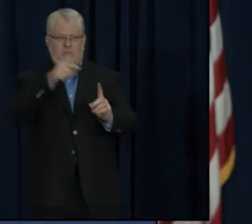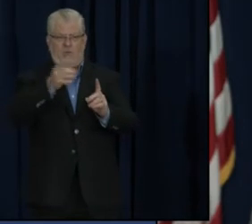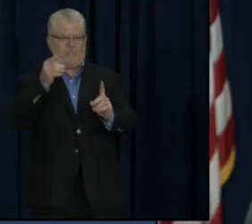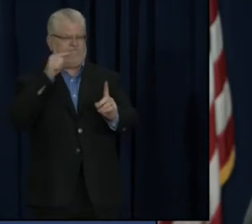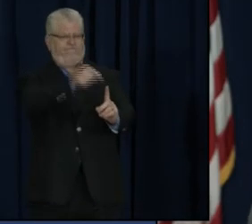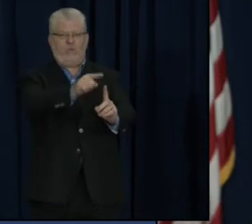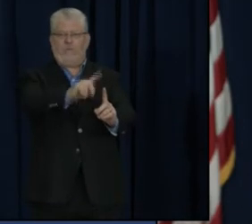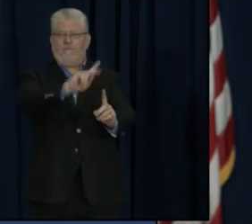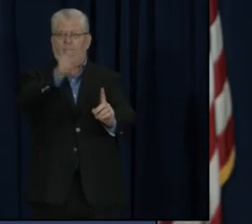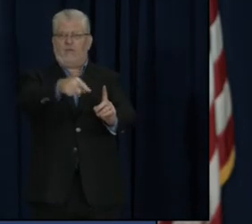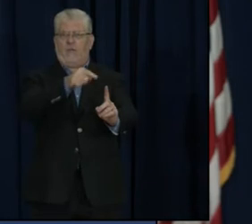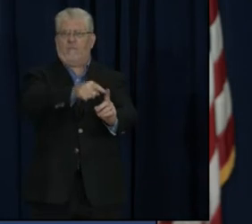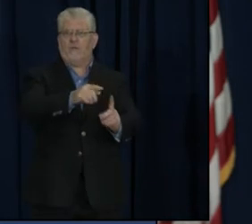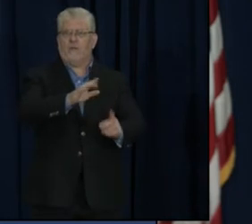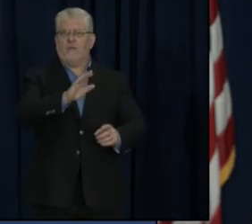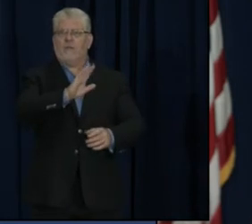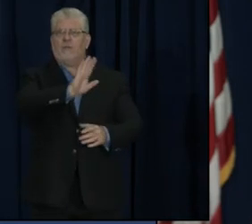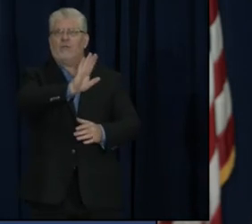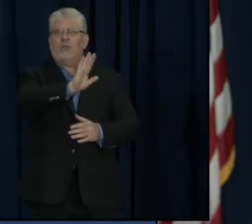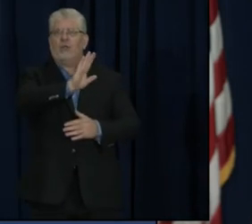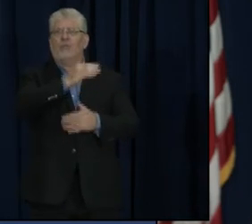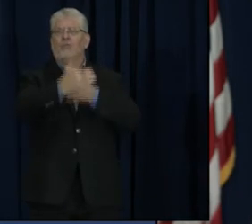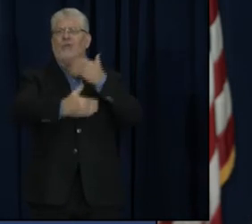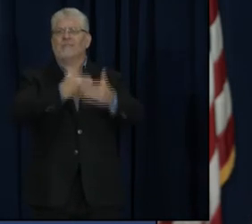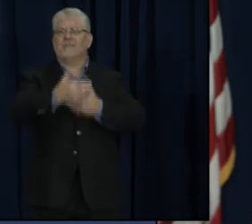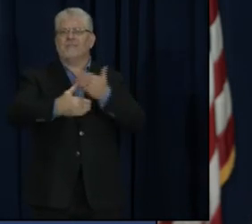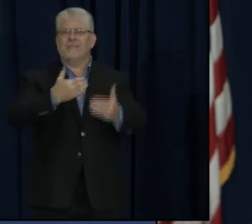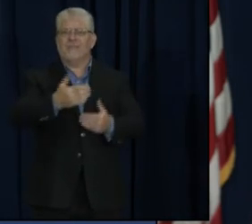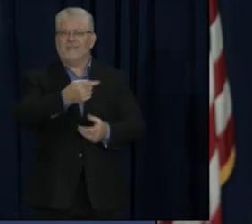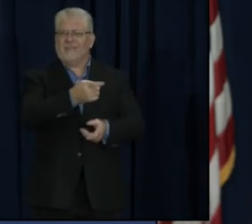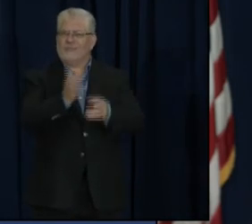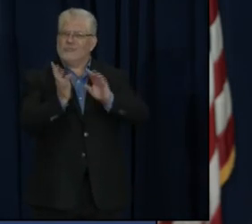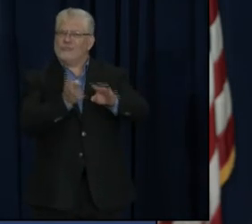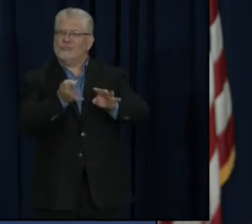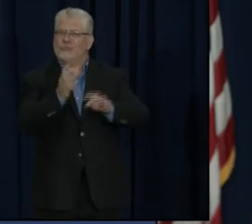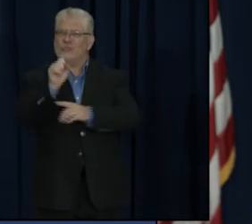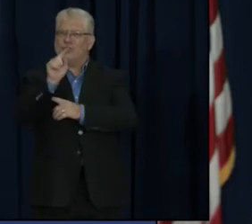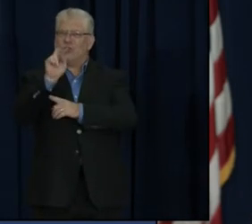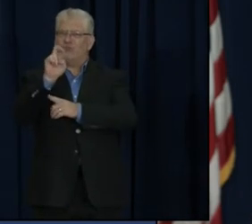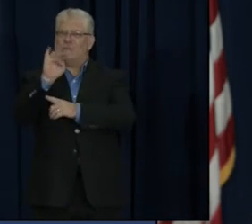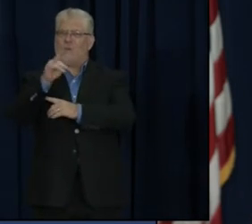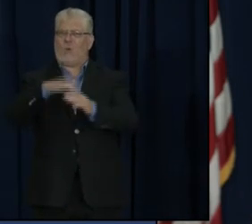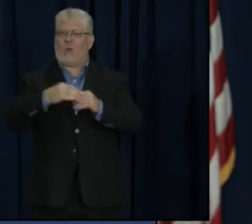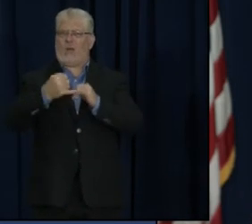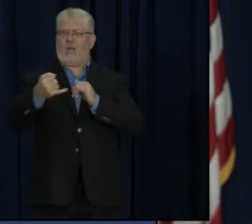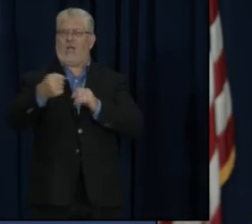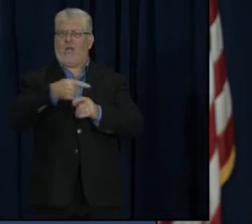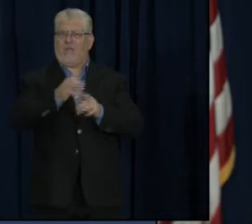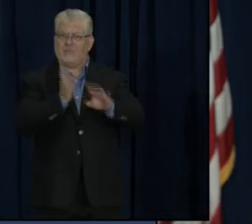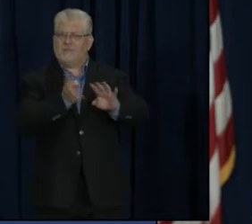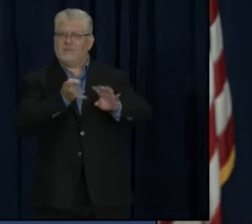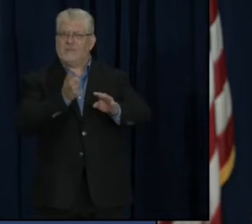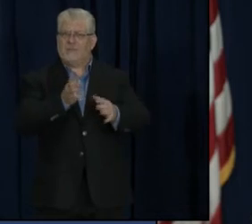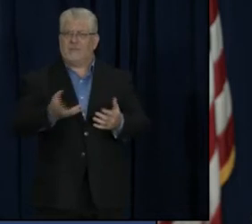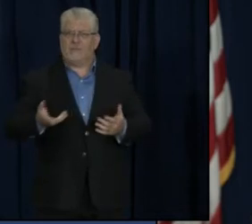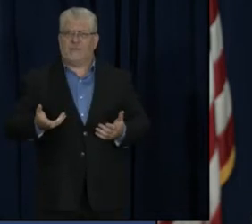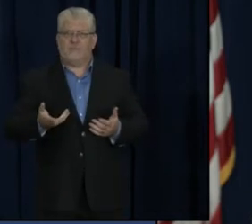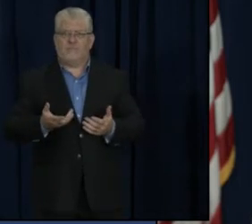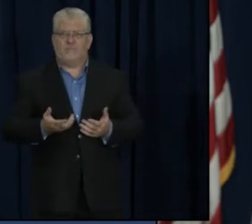رودي جولياني التي أثارها، أرى أن مسألة الشفافية والنزاهة هي موجودة. فيلادلفيا التي